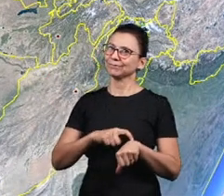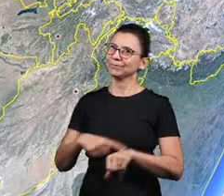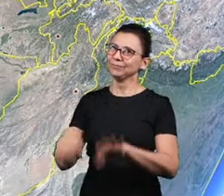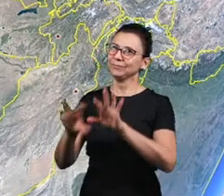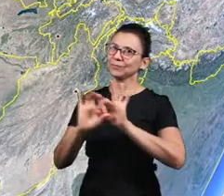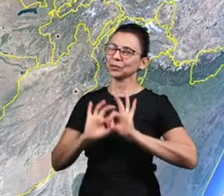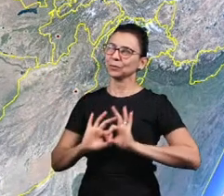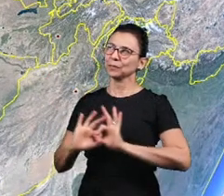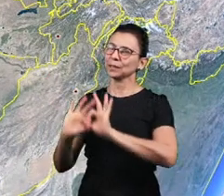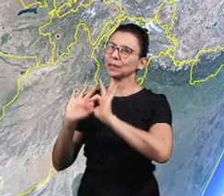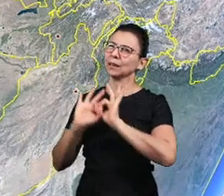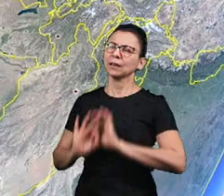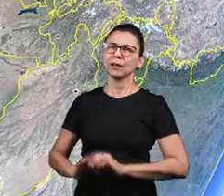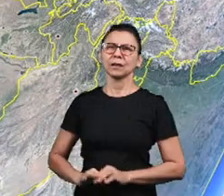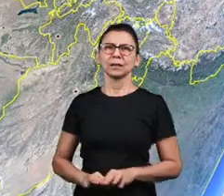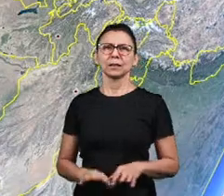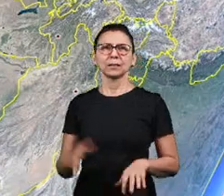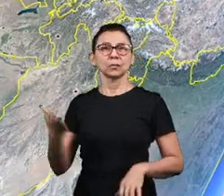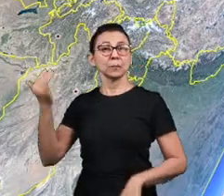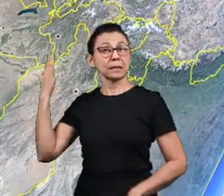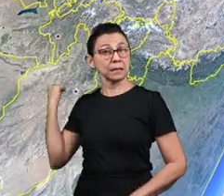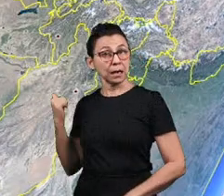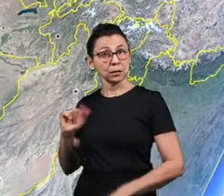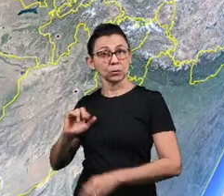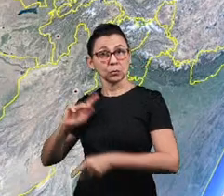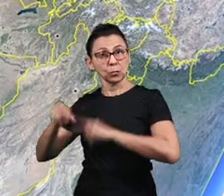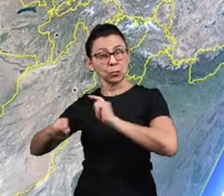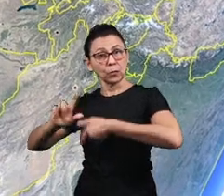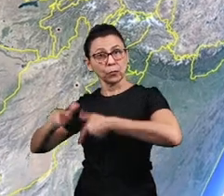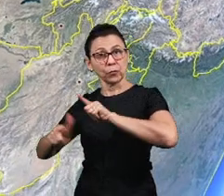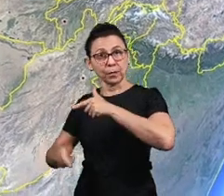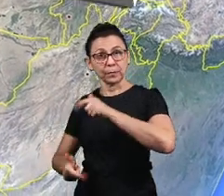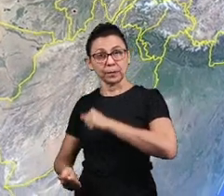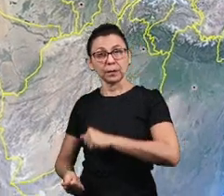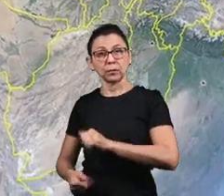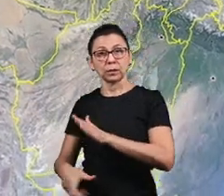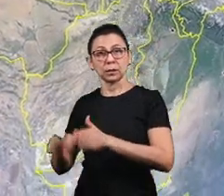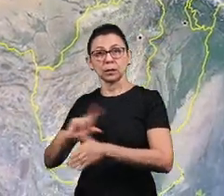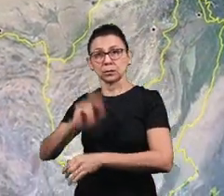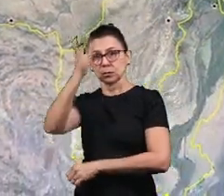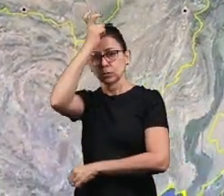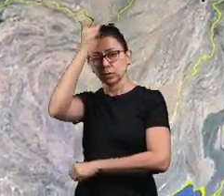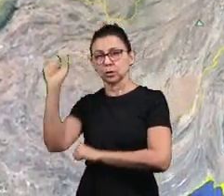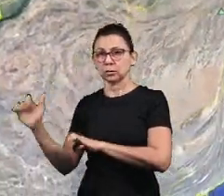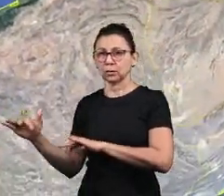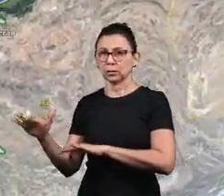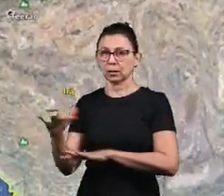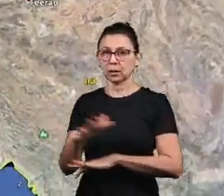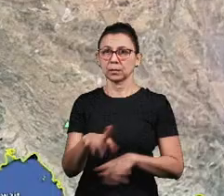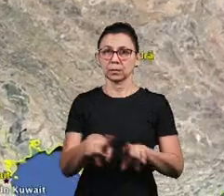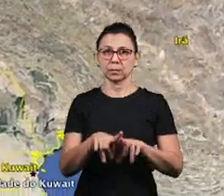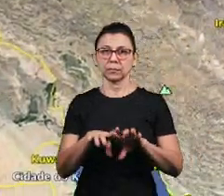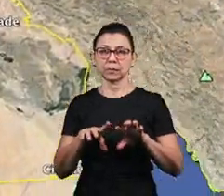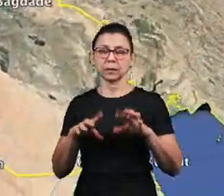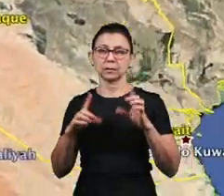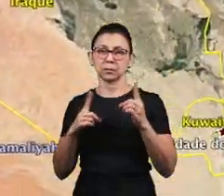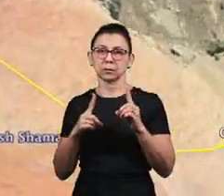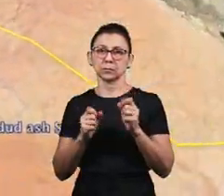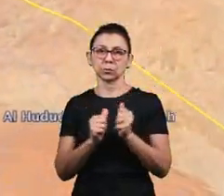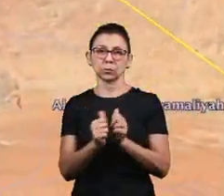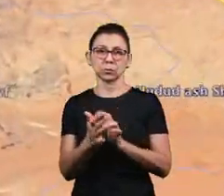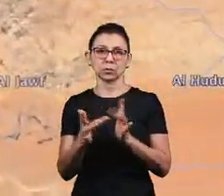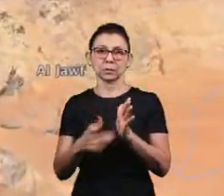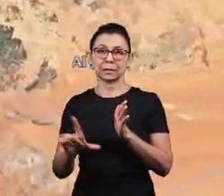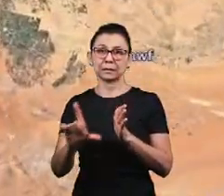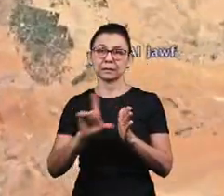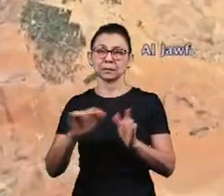de communion, comme ont vécu les Hébreux à la sortie d'Égypte et les disciples avec le Seigneur Jésus à la veille de sa mort